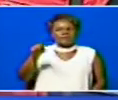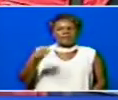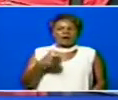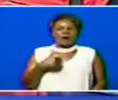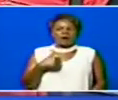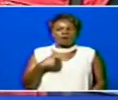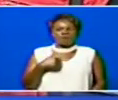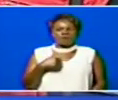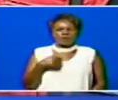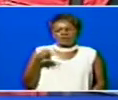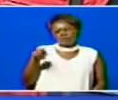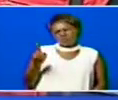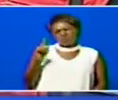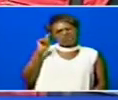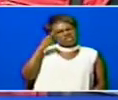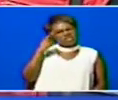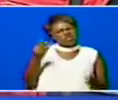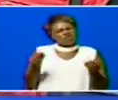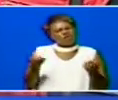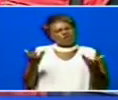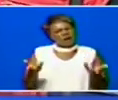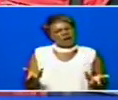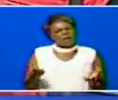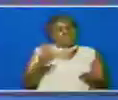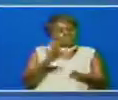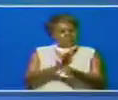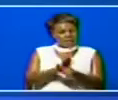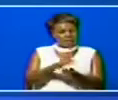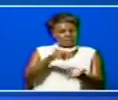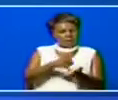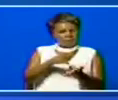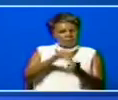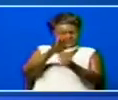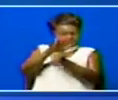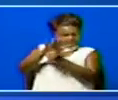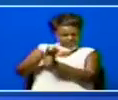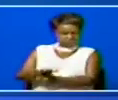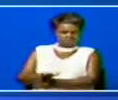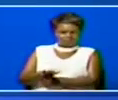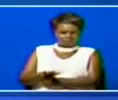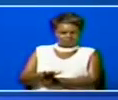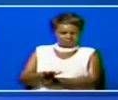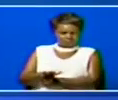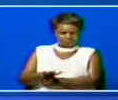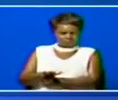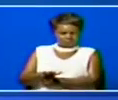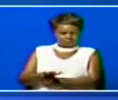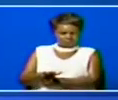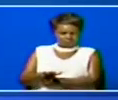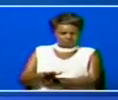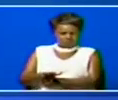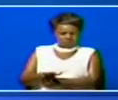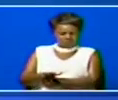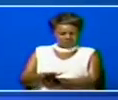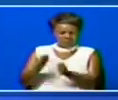haya katika jamii. Unadhani suluhu itakuwa nini? Kwa sababu kuna wengi wamehusika katika dhulma kama hizi na hakuna hatua zozote ambazo zinachukuliwa.